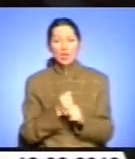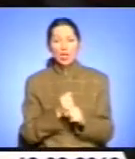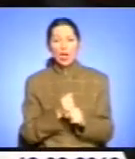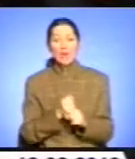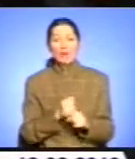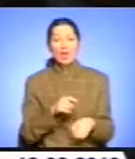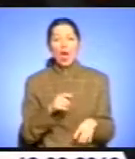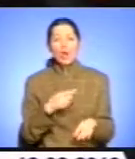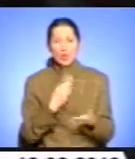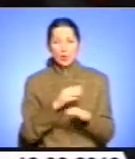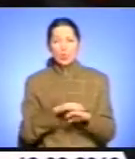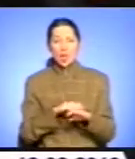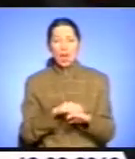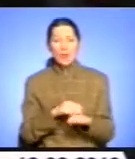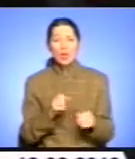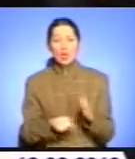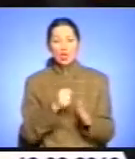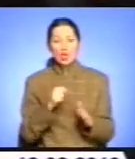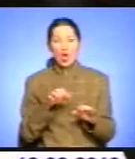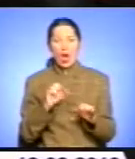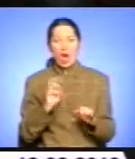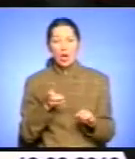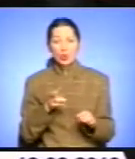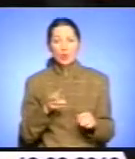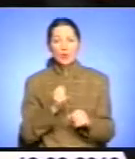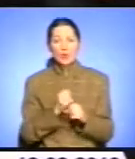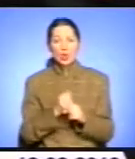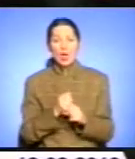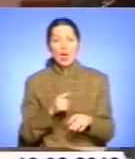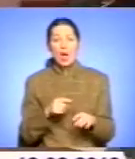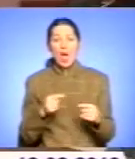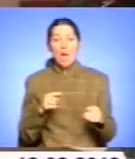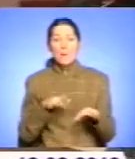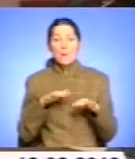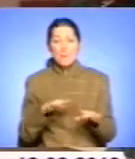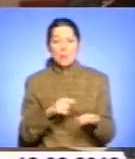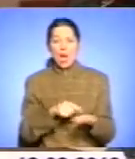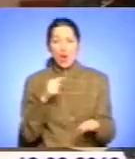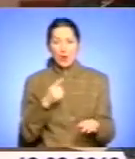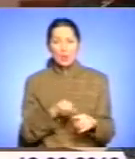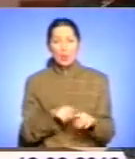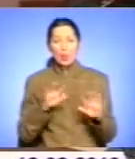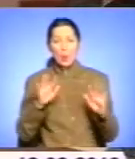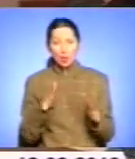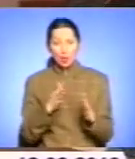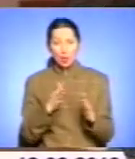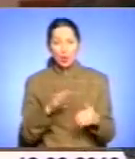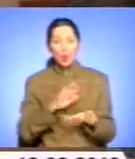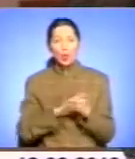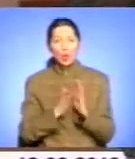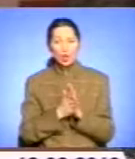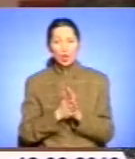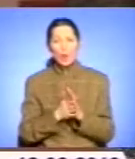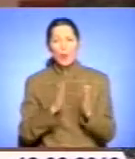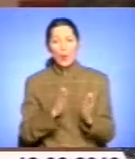В ході проведеного заходу відпрацьовано чіткий механізм реагування на надзвичайну подію терористичного спрямування, узгоджено порядок